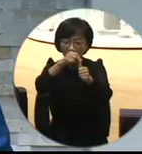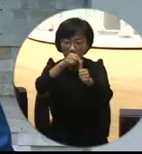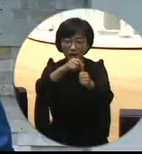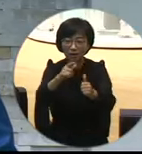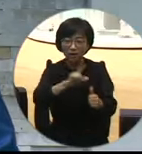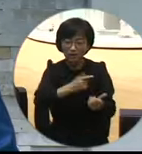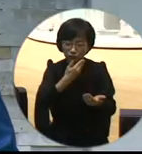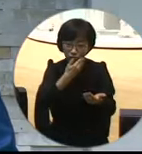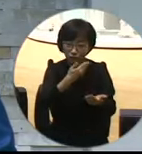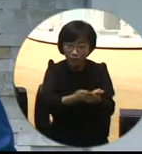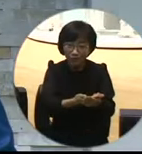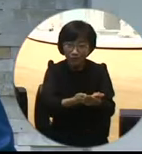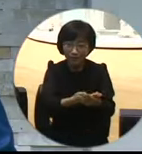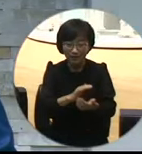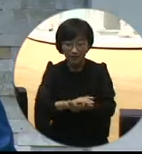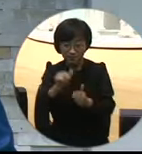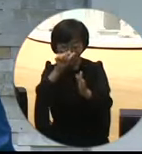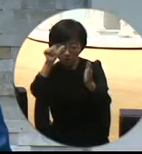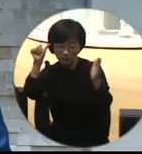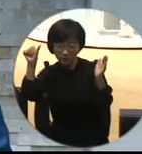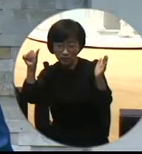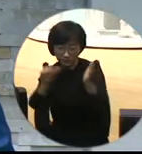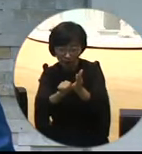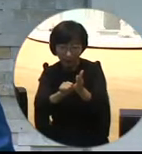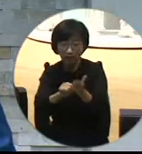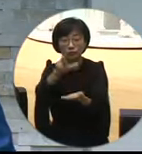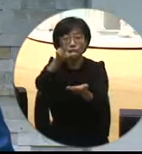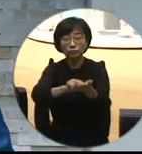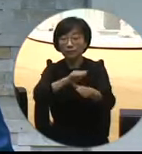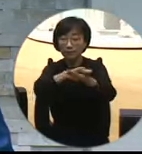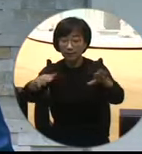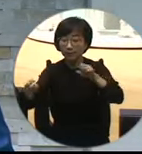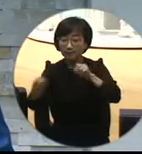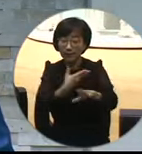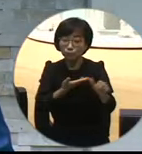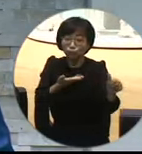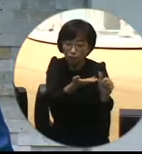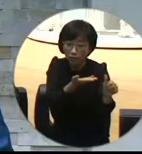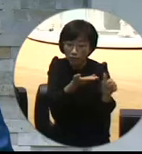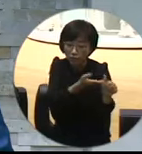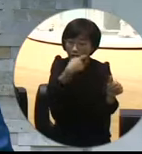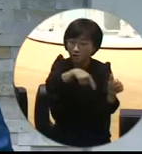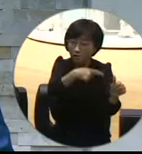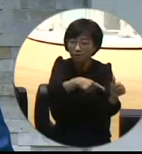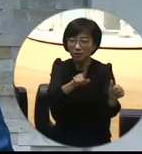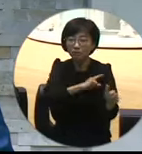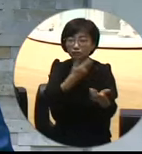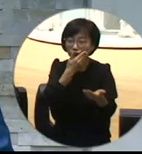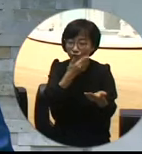있는, 인생의 답을 주는, 이거 가장 하지 않는 거 사단이 못하게 해요.